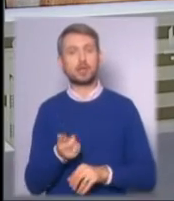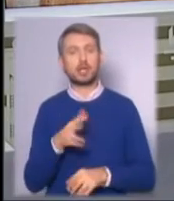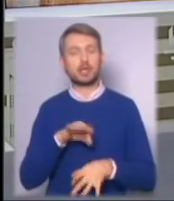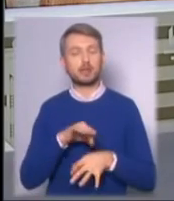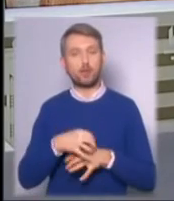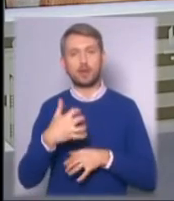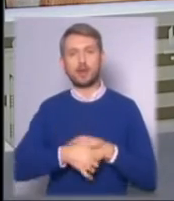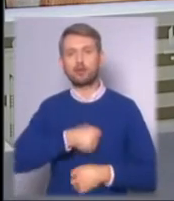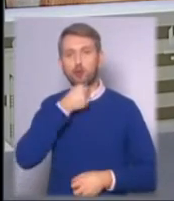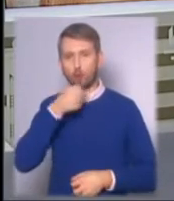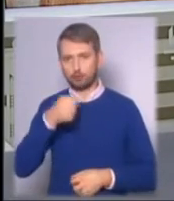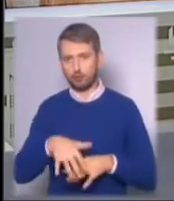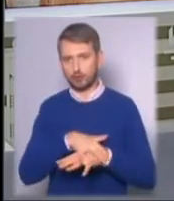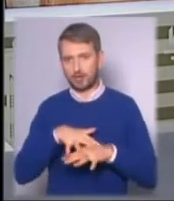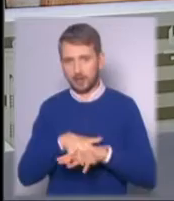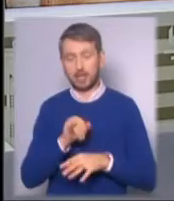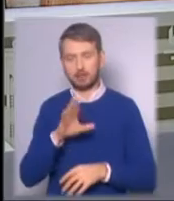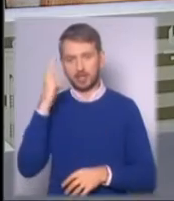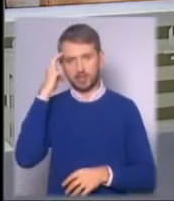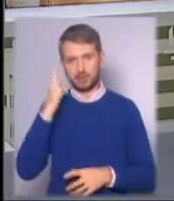серед дорослого населення і в Києві.